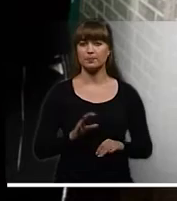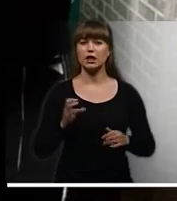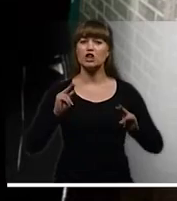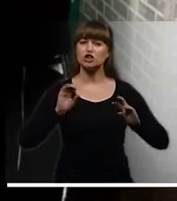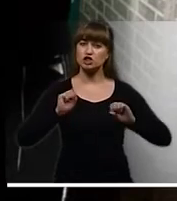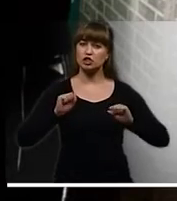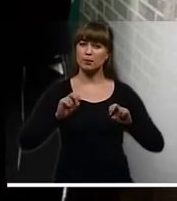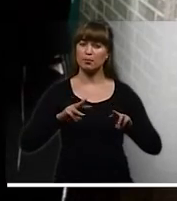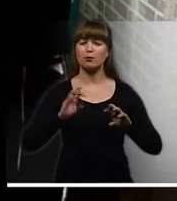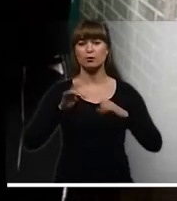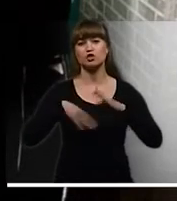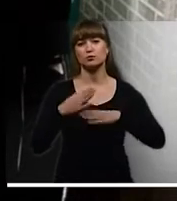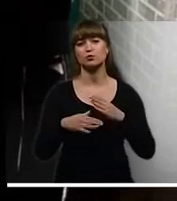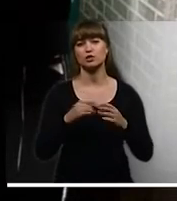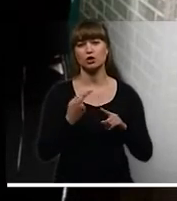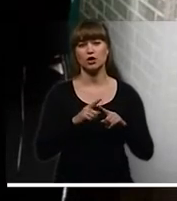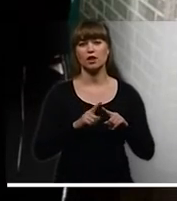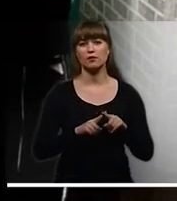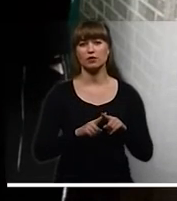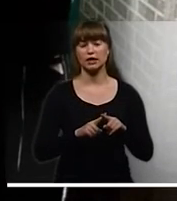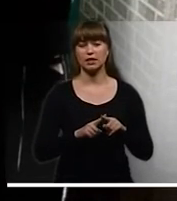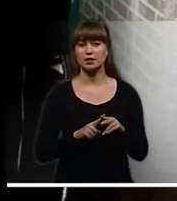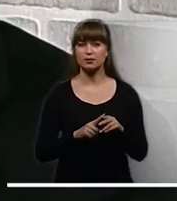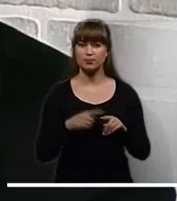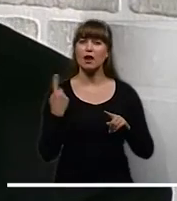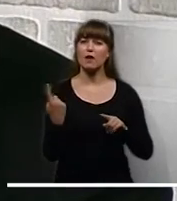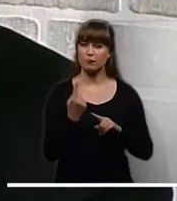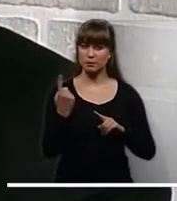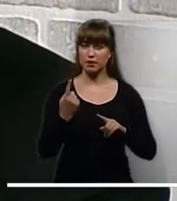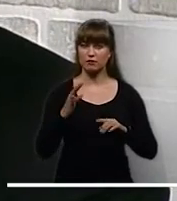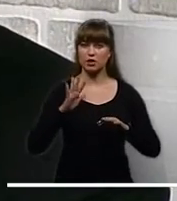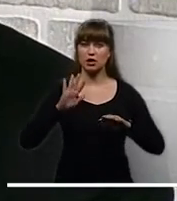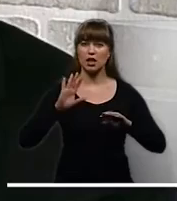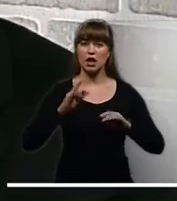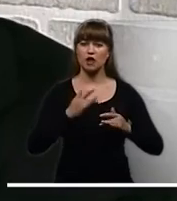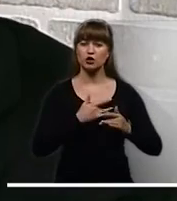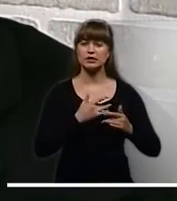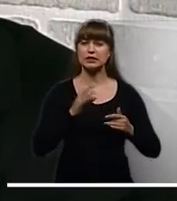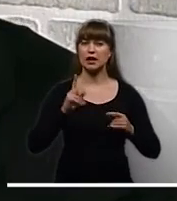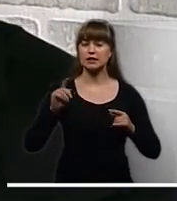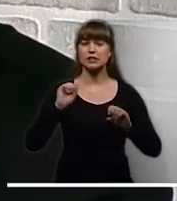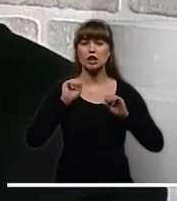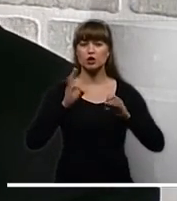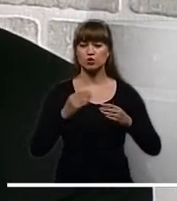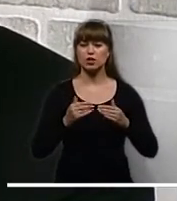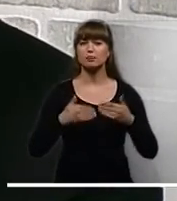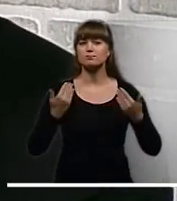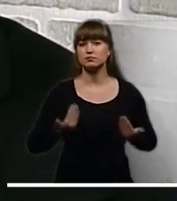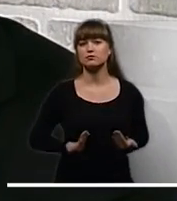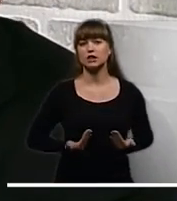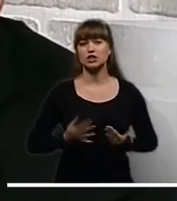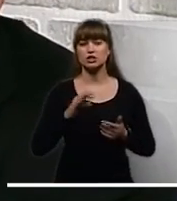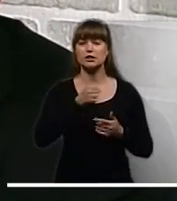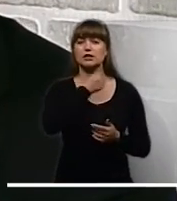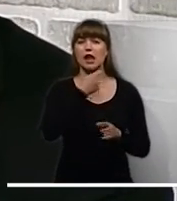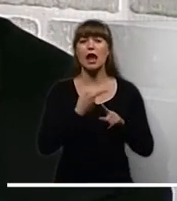часто, с чем путают, возможно, да, какое-то вот недомогание сердечное? Да, во-первых, до стенокардии нужно как бы дожить. То есть